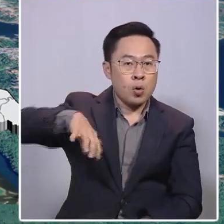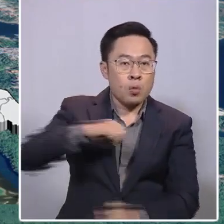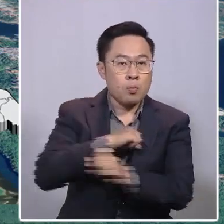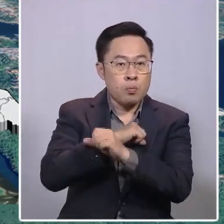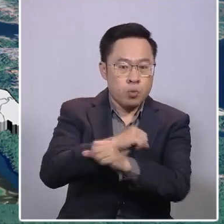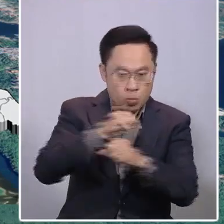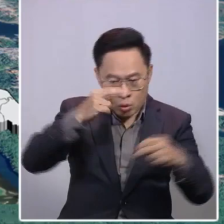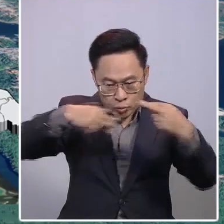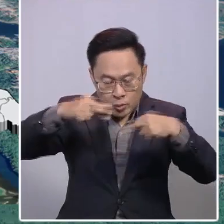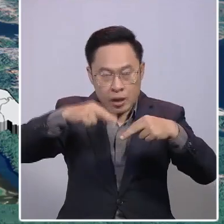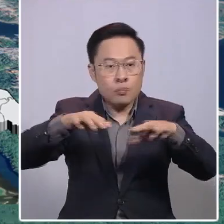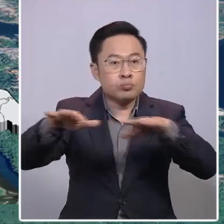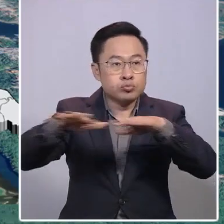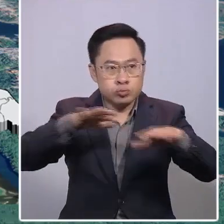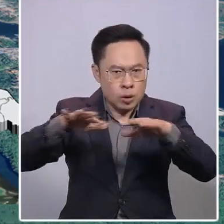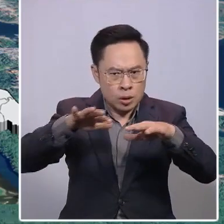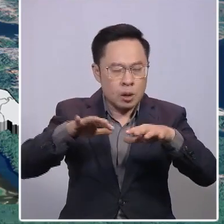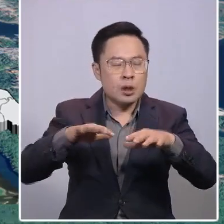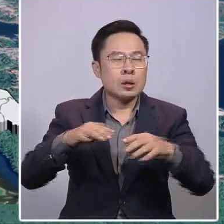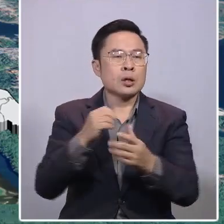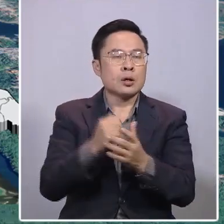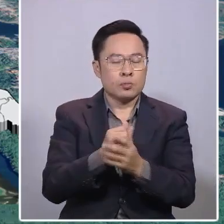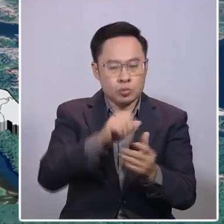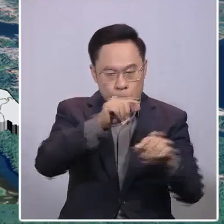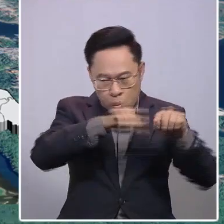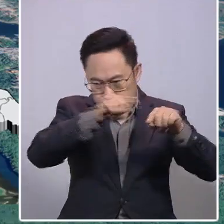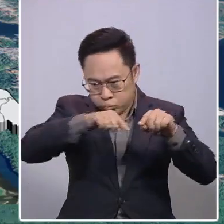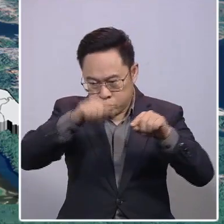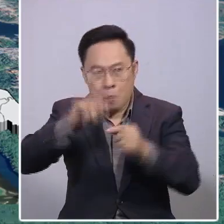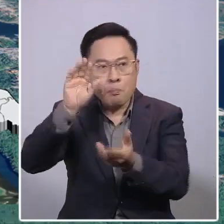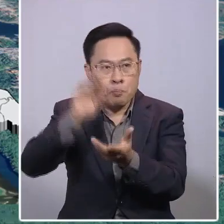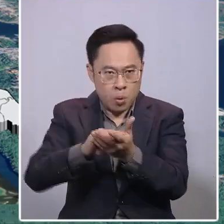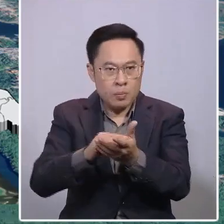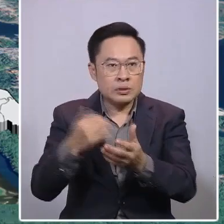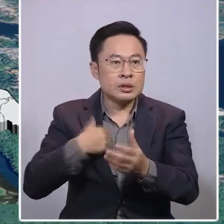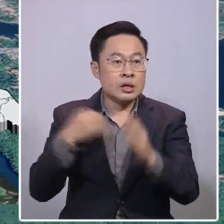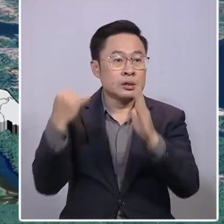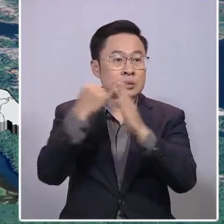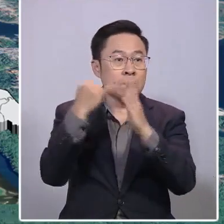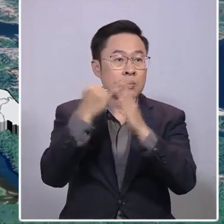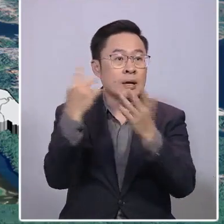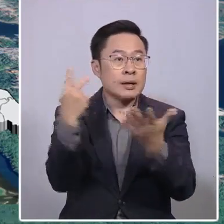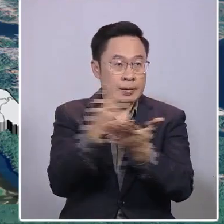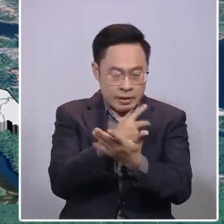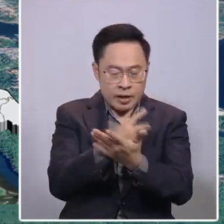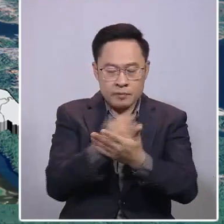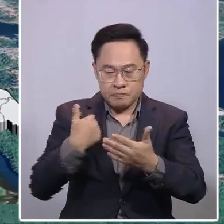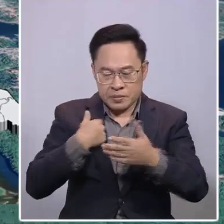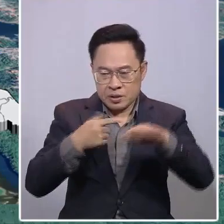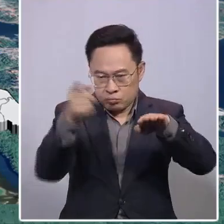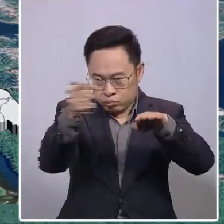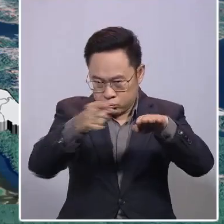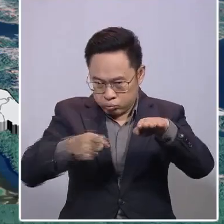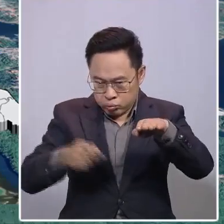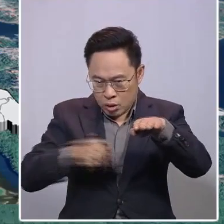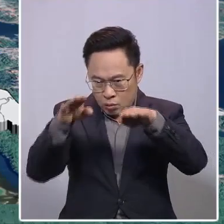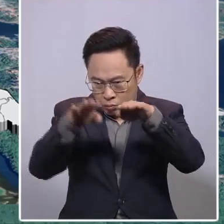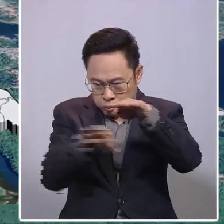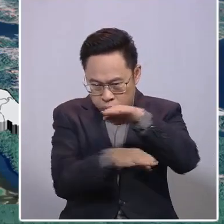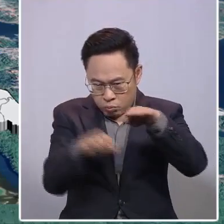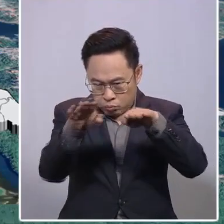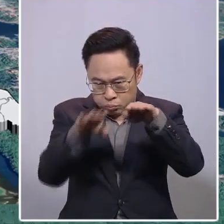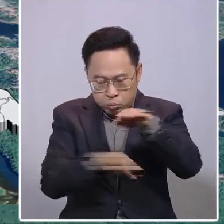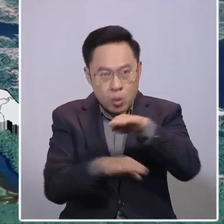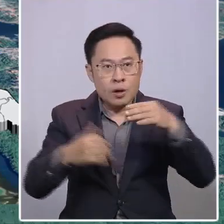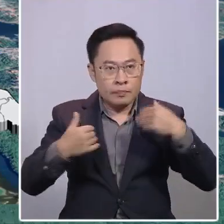งานว่าเกิดจากการเลื่อนตัวของกลุ่มรอยเลื่อนเจดีย์3องค์ซึ่งเหตุการณ์ครั้งนี้รับรู้ถึงแรงสั่นสะเทือนไปทั่วทั้ง